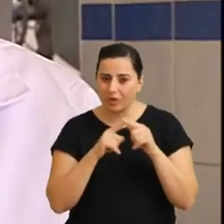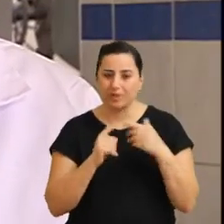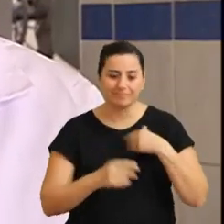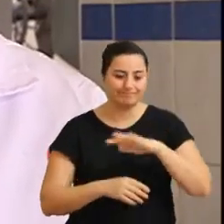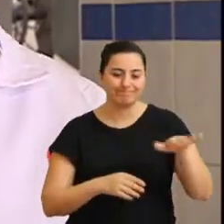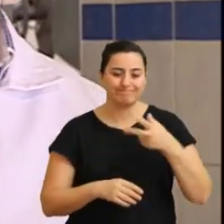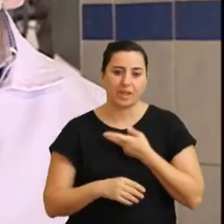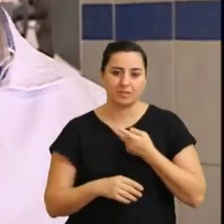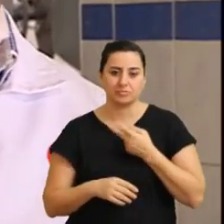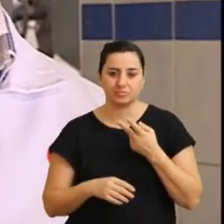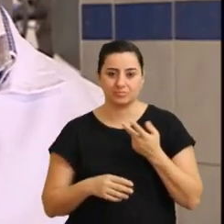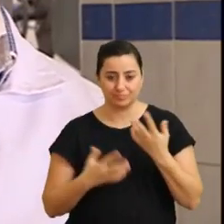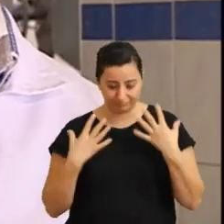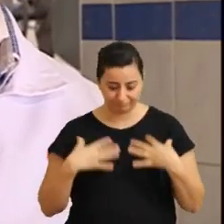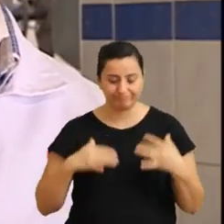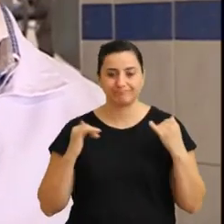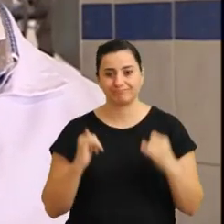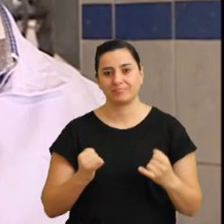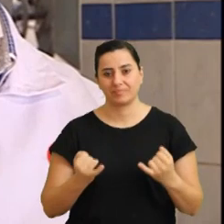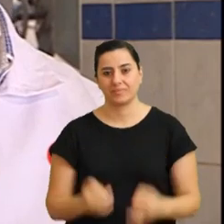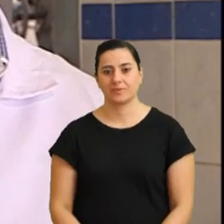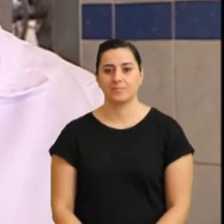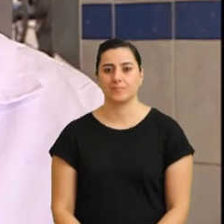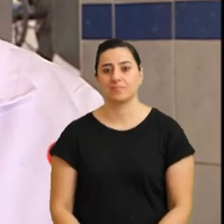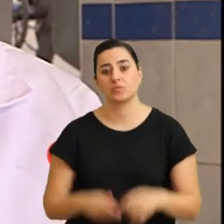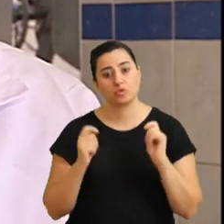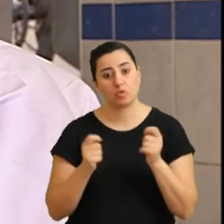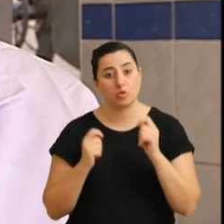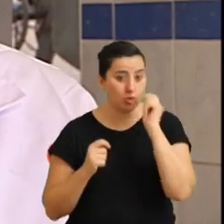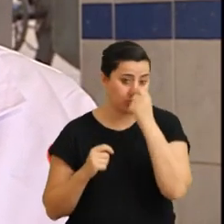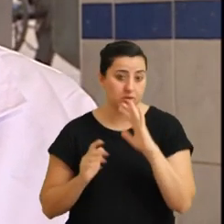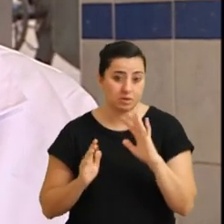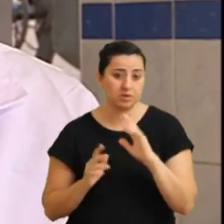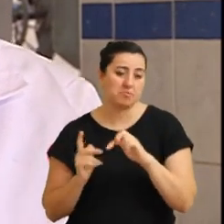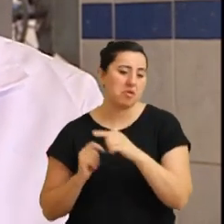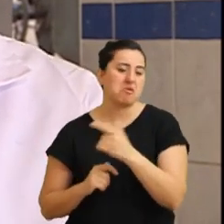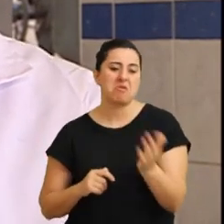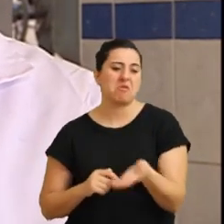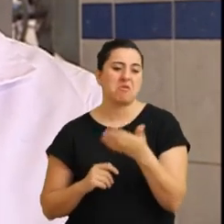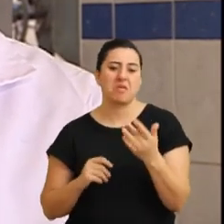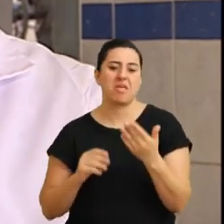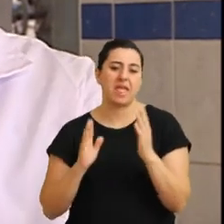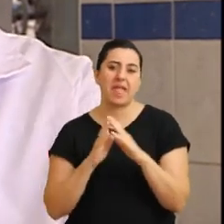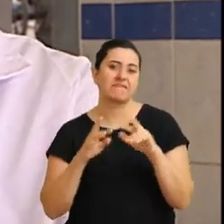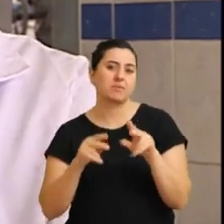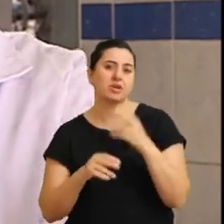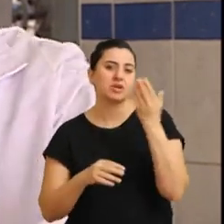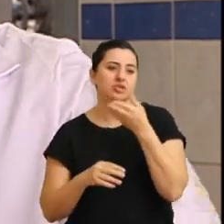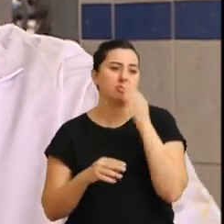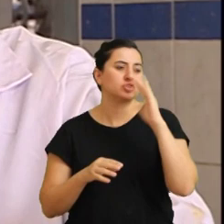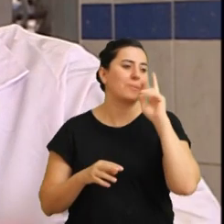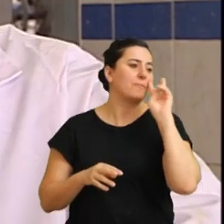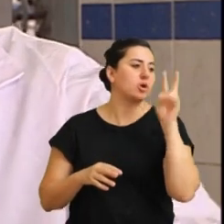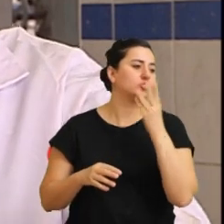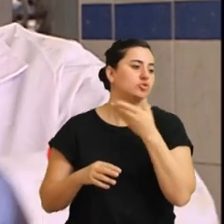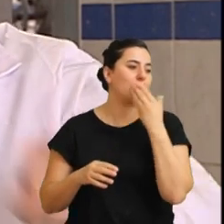işi bana düştü. Kolu kirli. Bu da gördüğünüz gibi bana buna mal oldu. Evet, zor bir işti. Pelin Hanım da o evinde öyle sanki tencerede